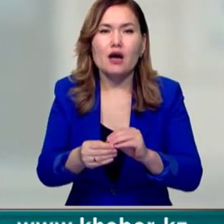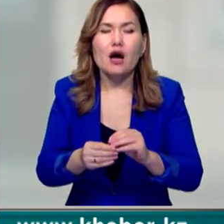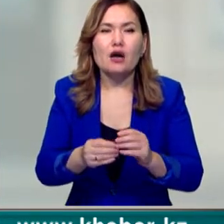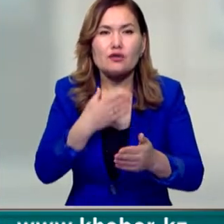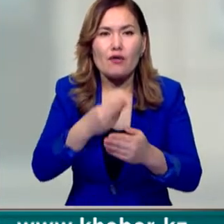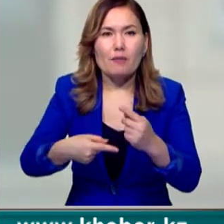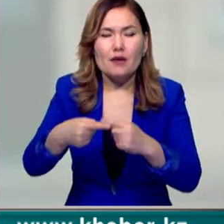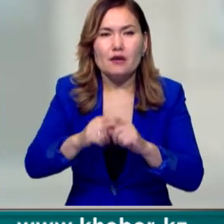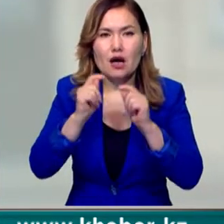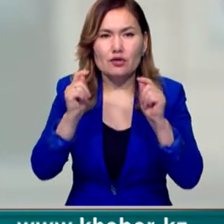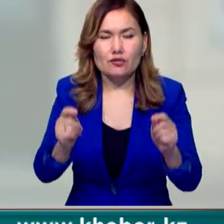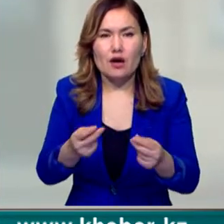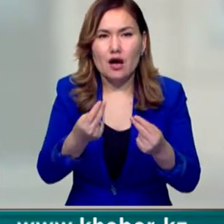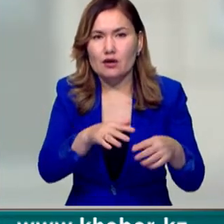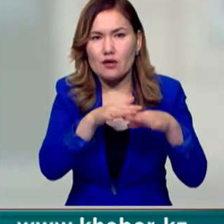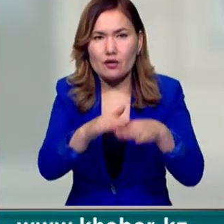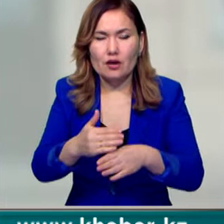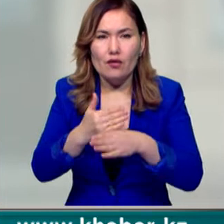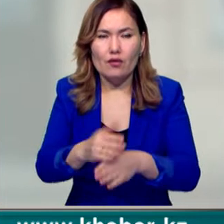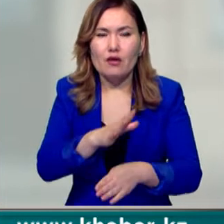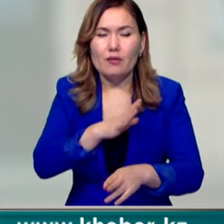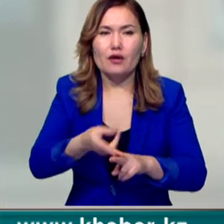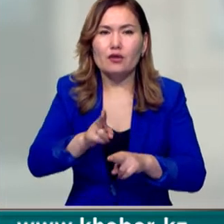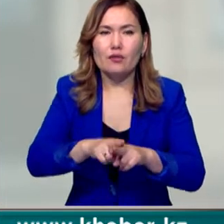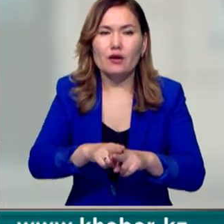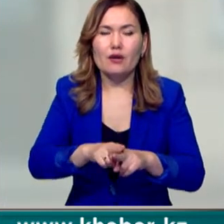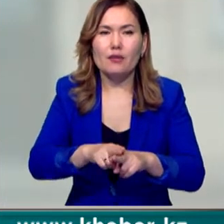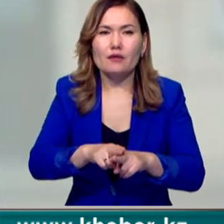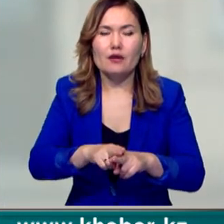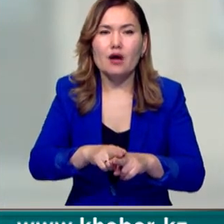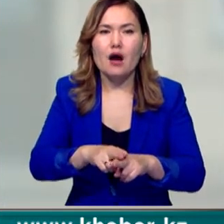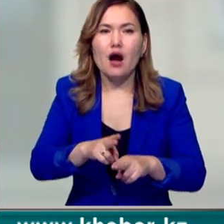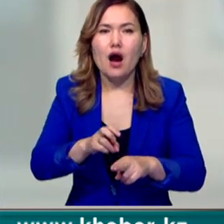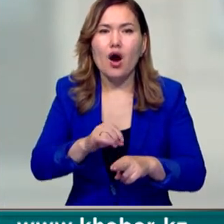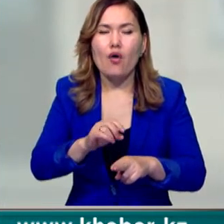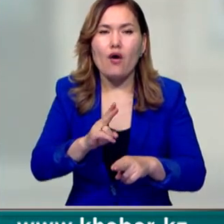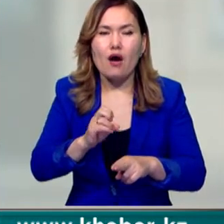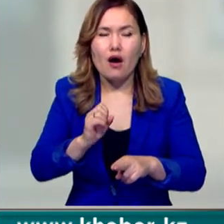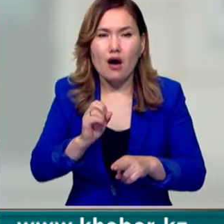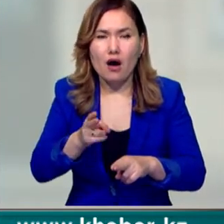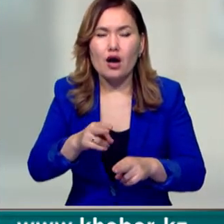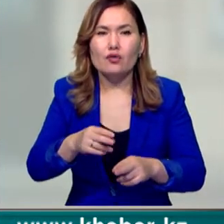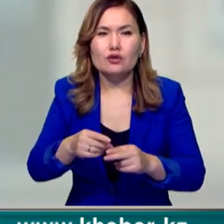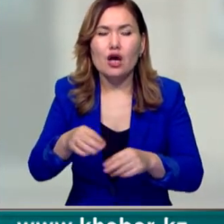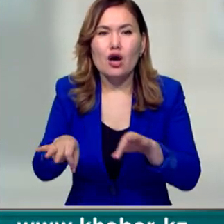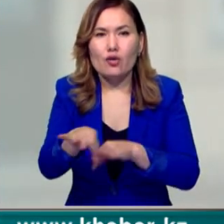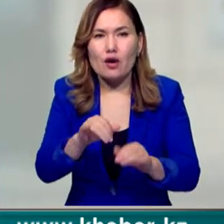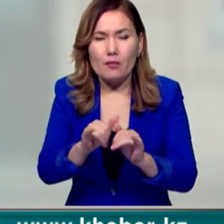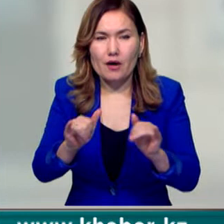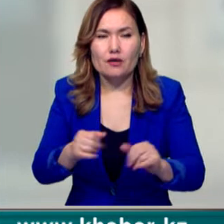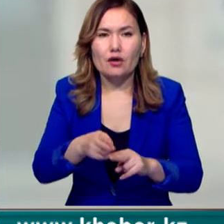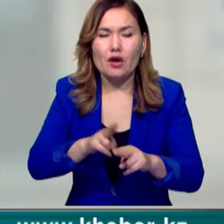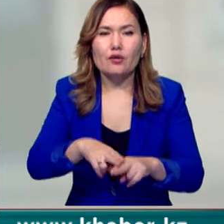бағытталды. Бұның ішінде қауынқақ өндірісін дамыту жобасы бар.